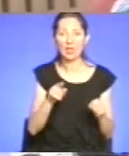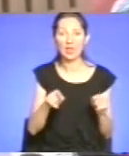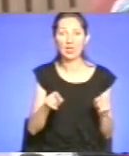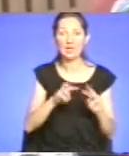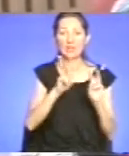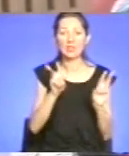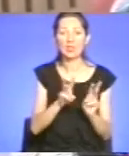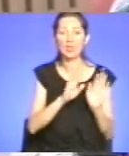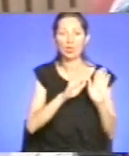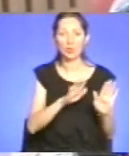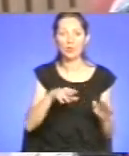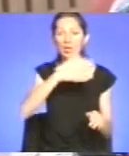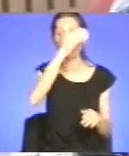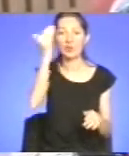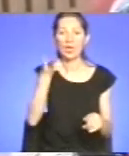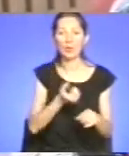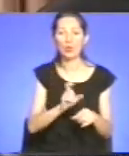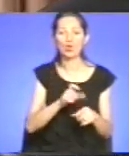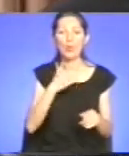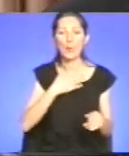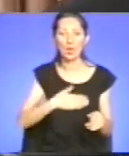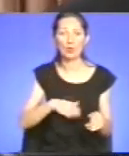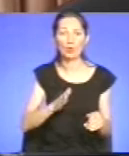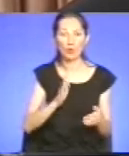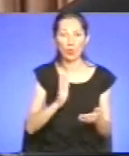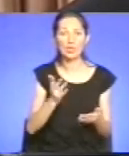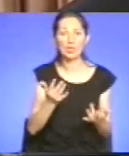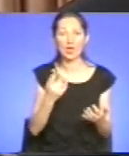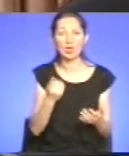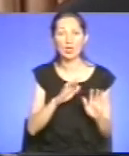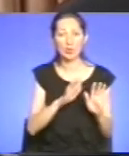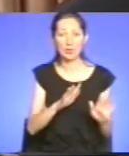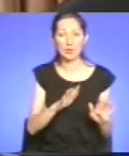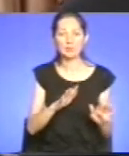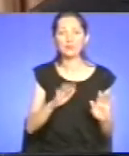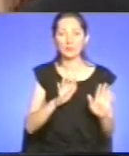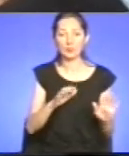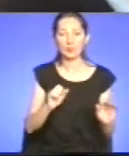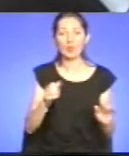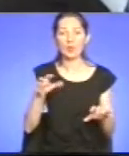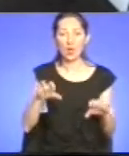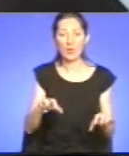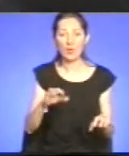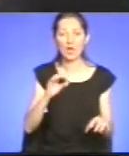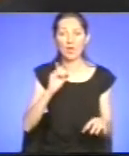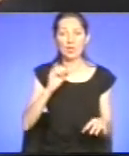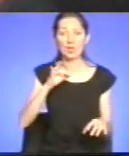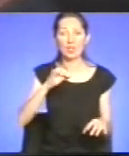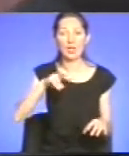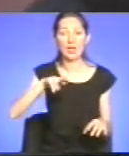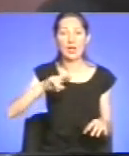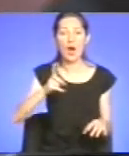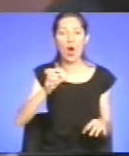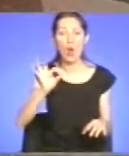приємно, що тепер буде ще заступниця. Заступник голови керівника апарату облдержадміністрації Юрій Желіховський давно спілкується